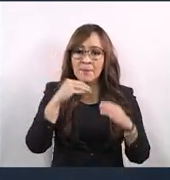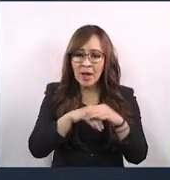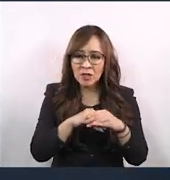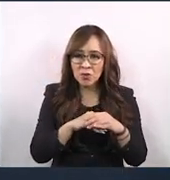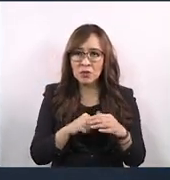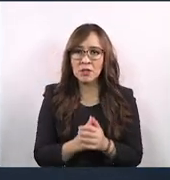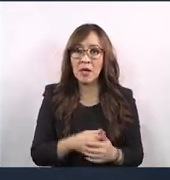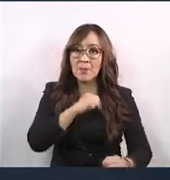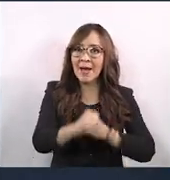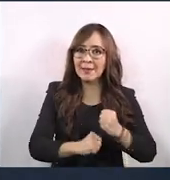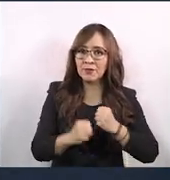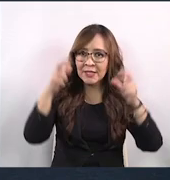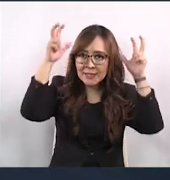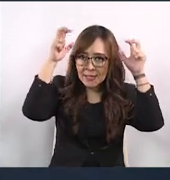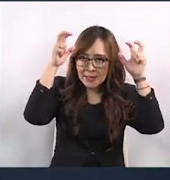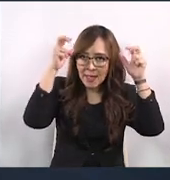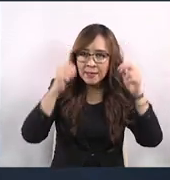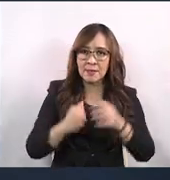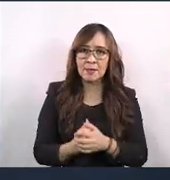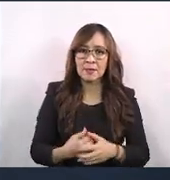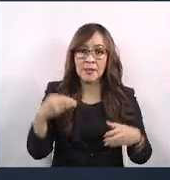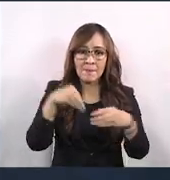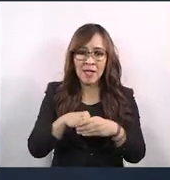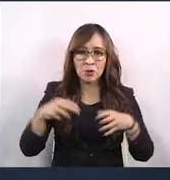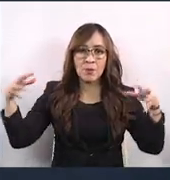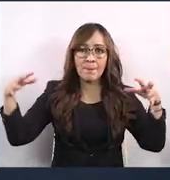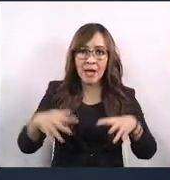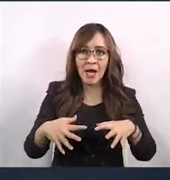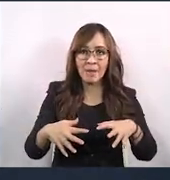kegerakan setan ini untuk akhirnya tertipu dengan pesona